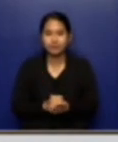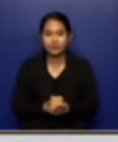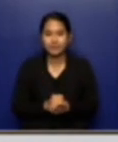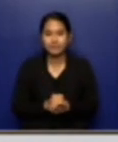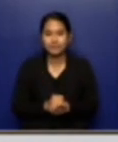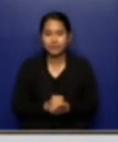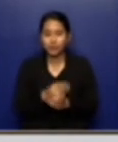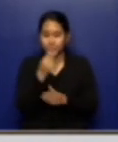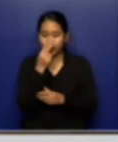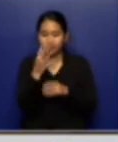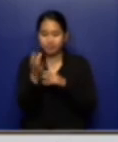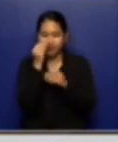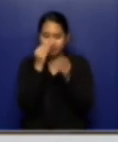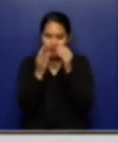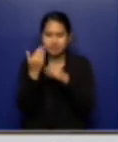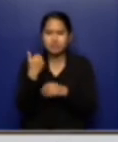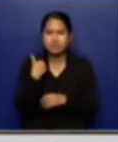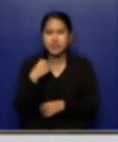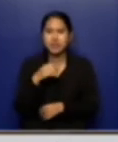เขาดูกันเยอะเขามีหัวใจไ